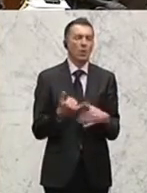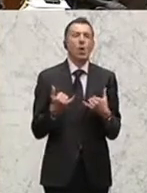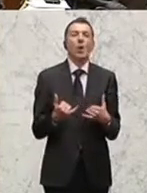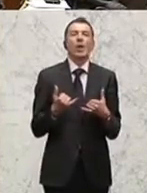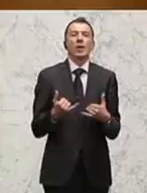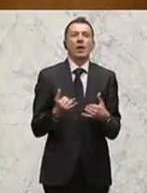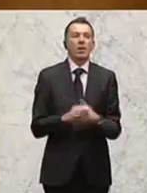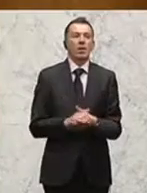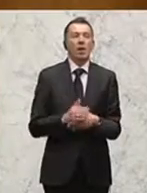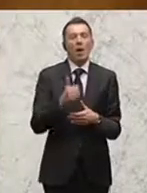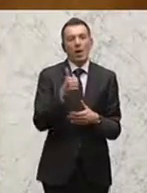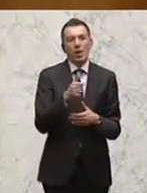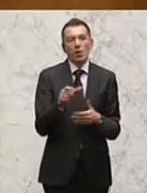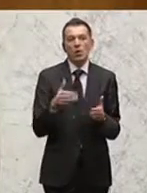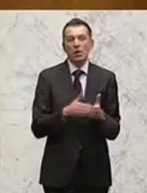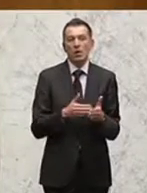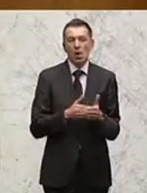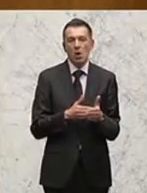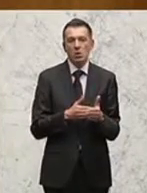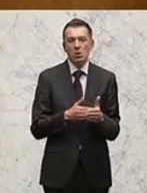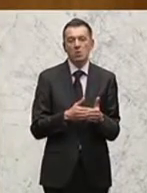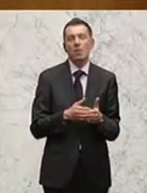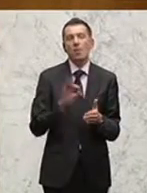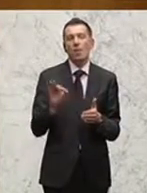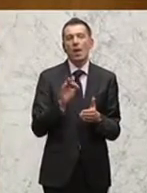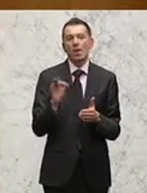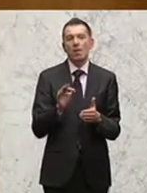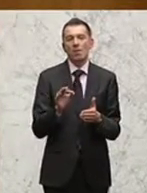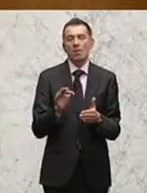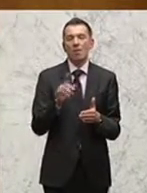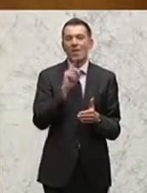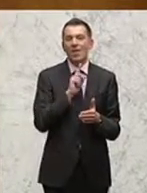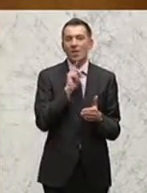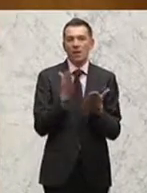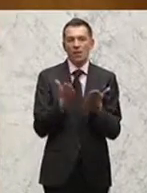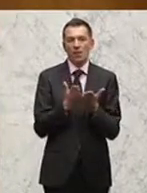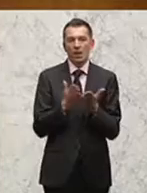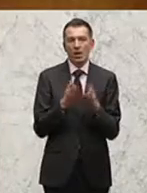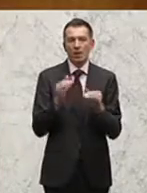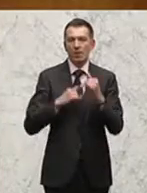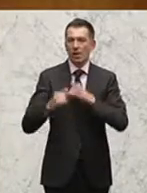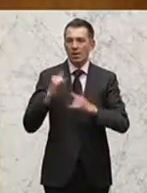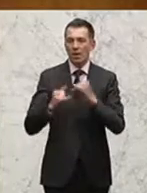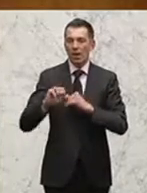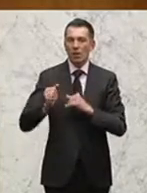heute 100.000 Delikte weniger als vor 10 Jahren, trotz